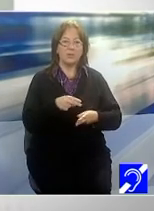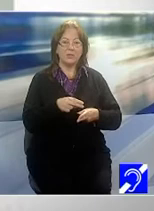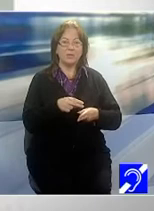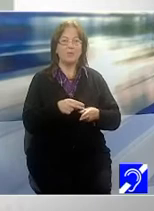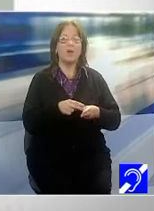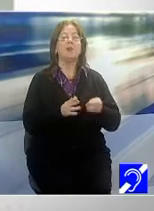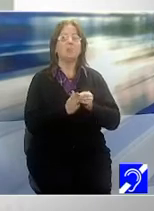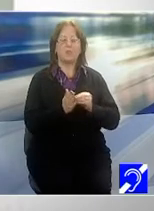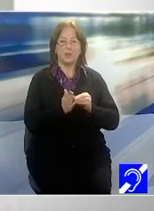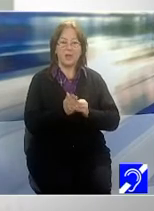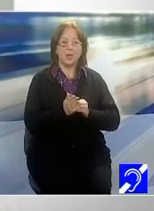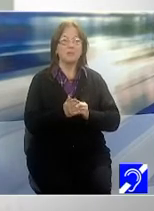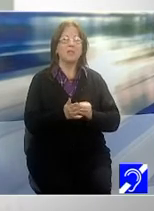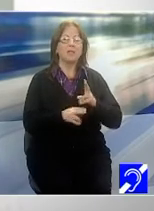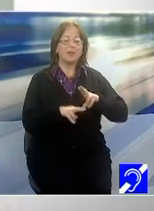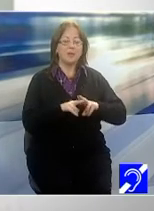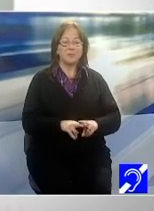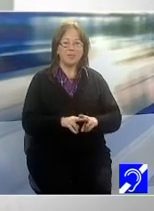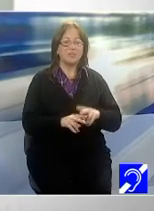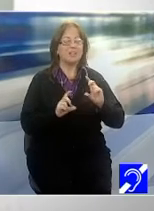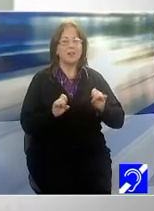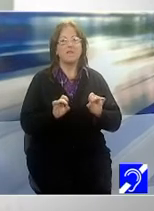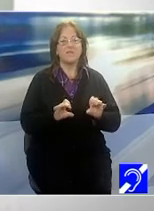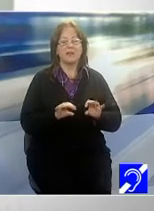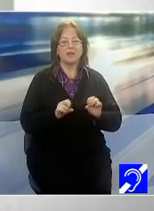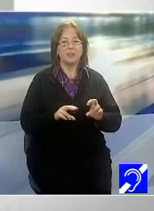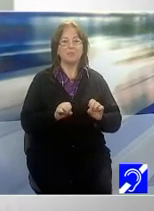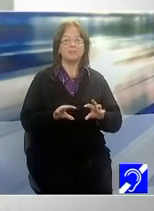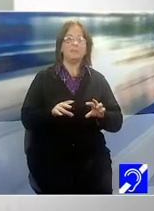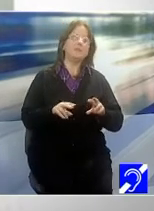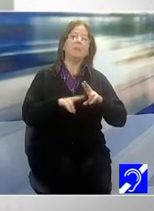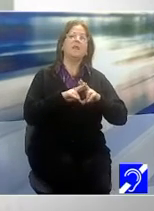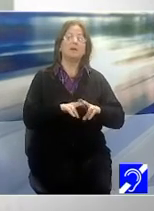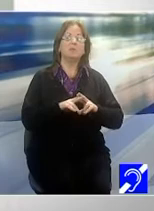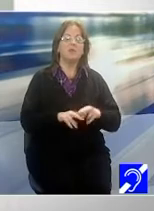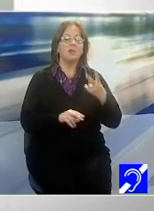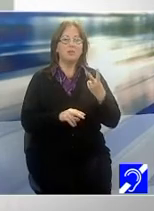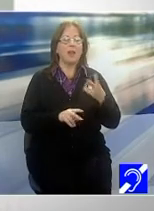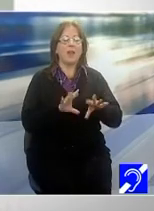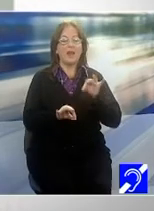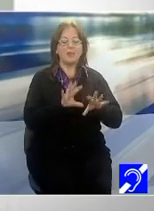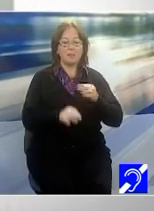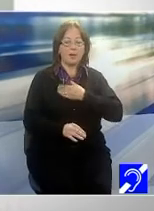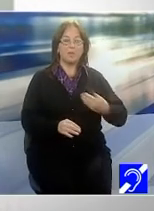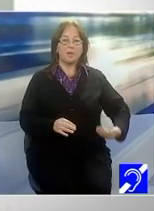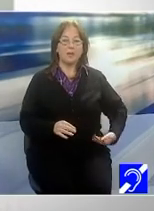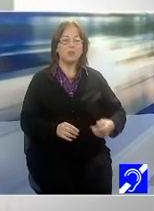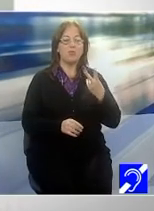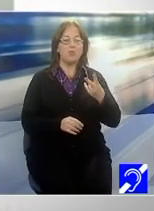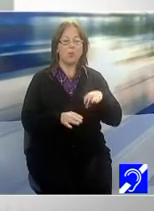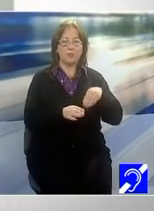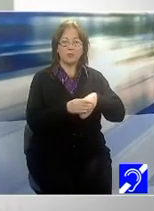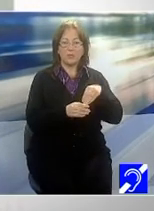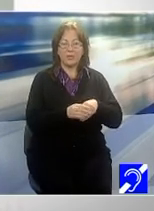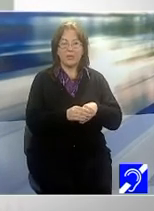corupției, dar fără a include pe lista priorităților alegerea primarilor prin două tururi de scrutin și comasarea alegerilor. Vom